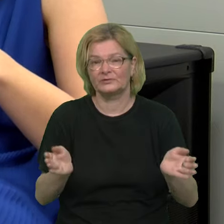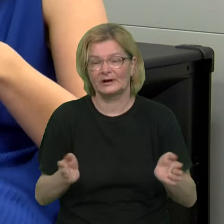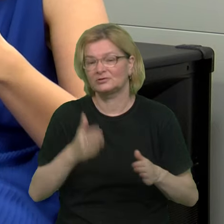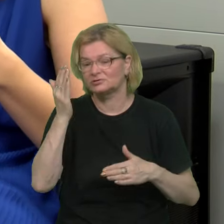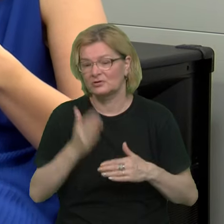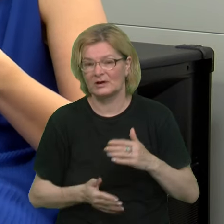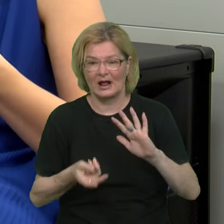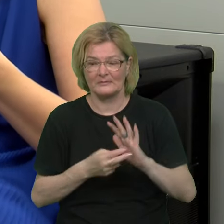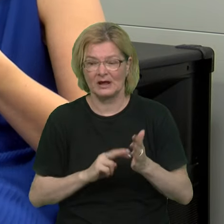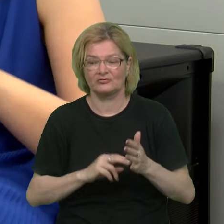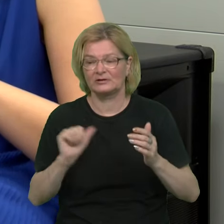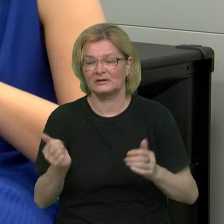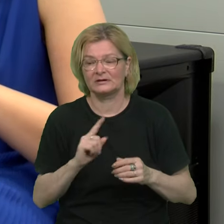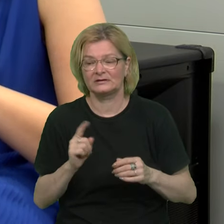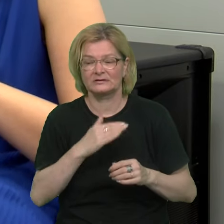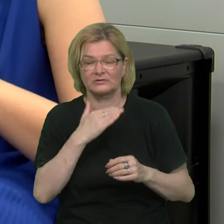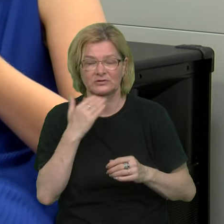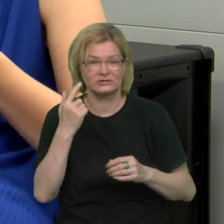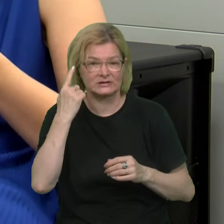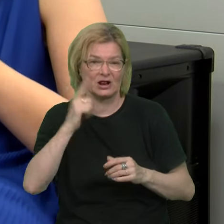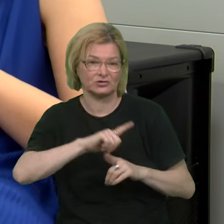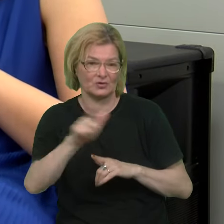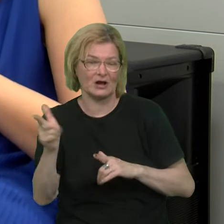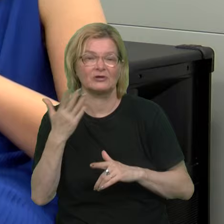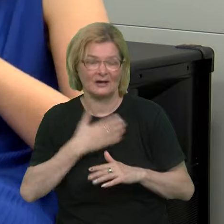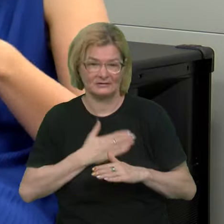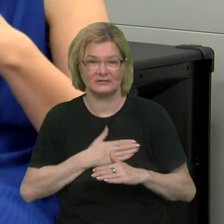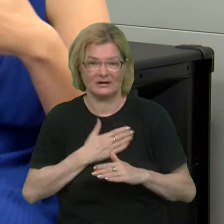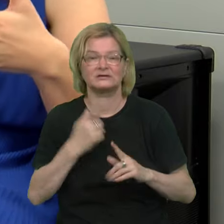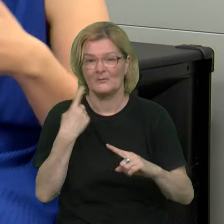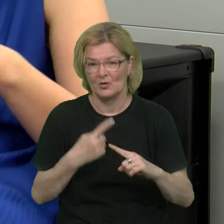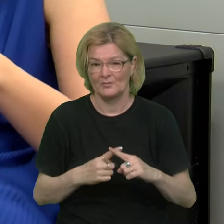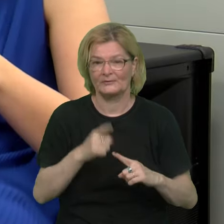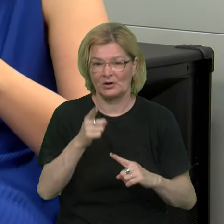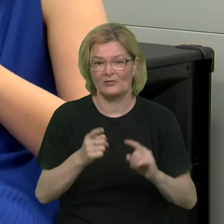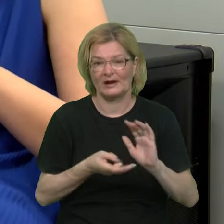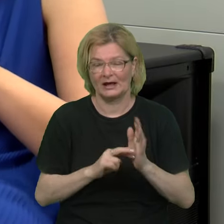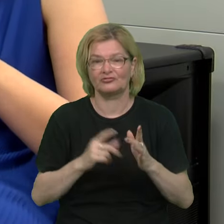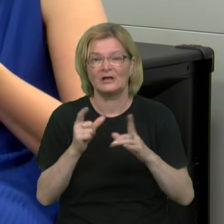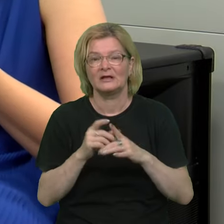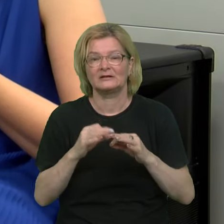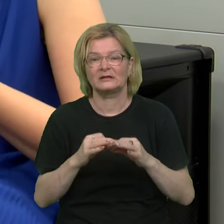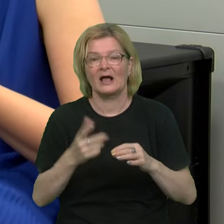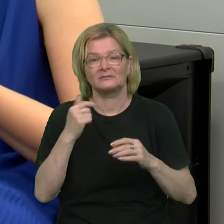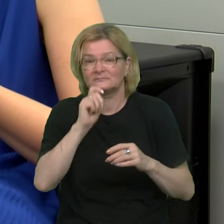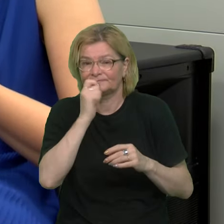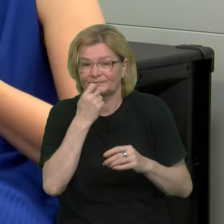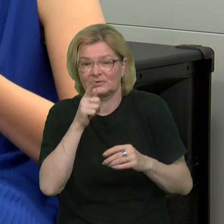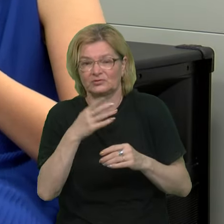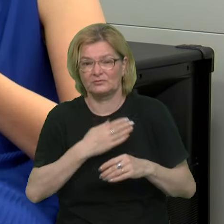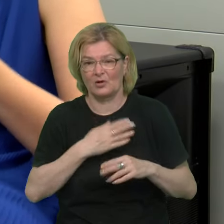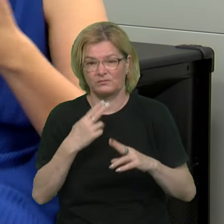na jedan otvoren i ogoljen do kraja način jer nisam jednostavno znala drugačije, a htjela sam upravo na taj način da